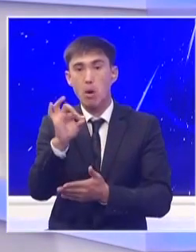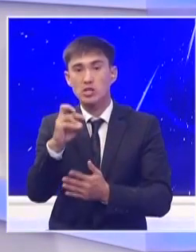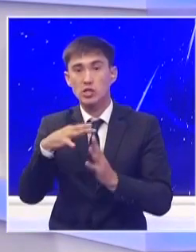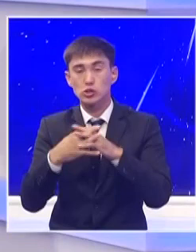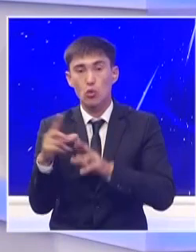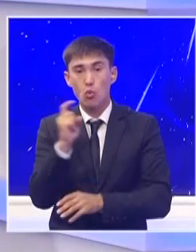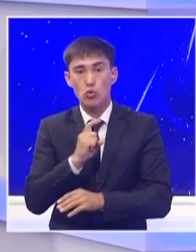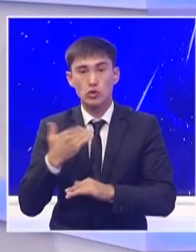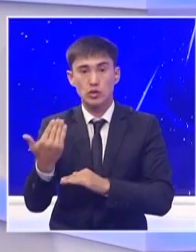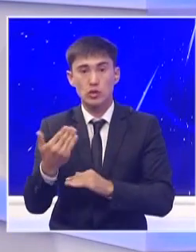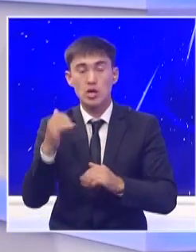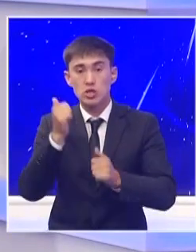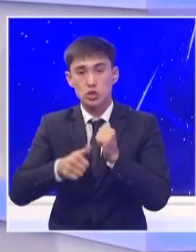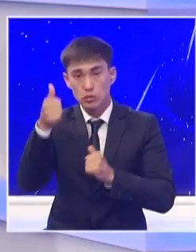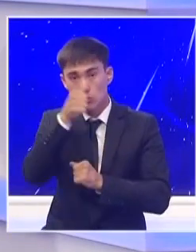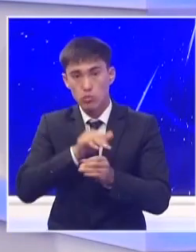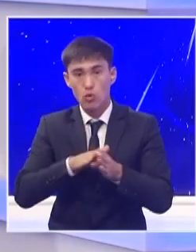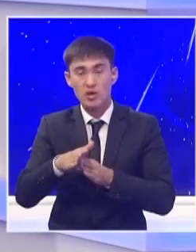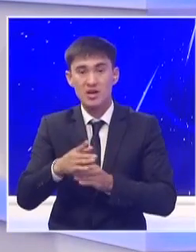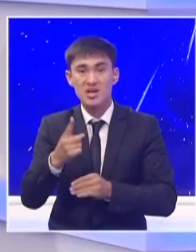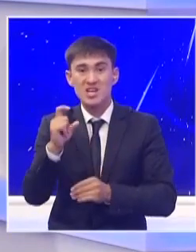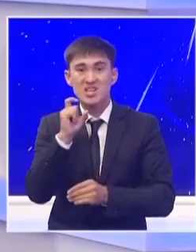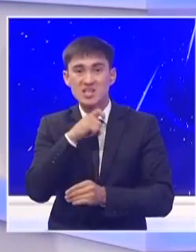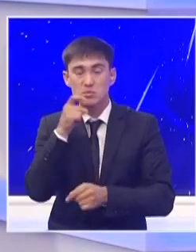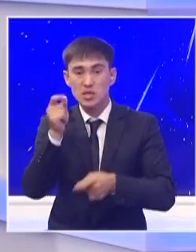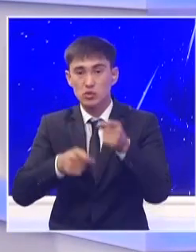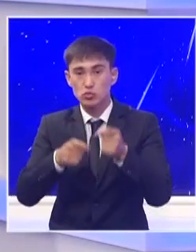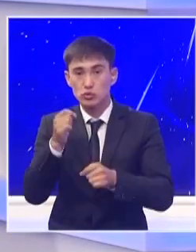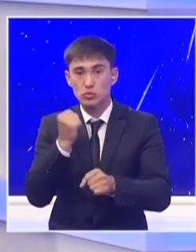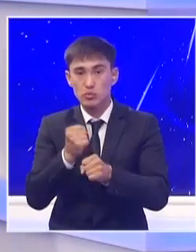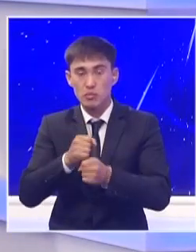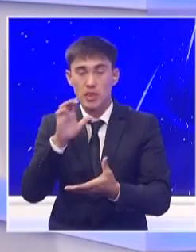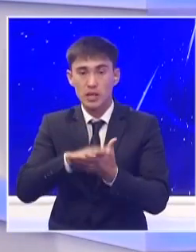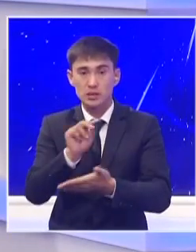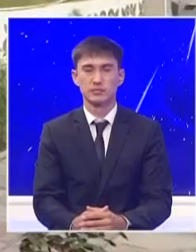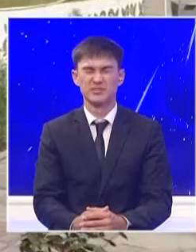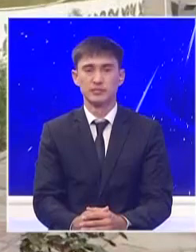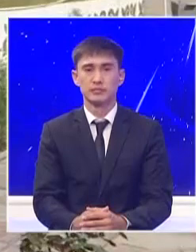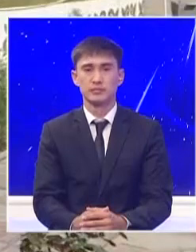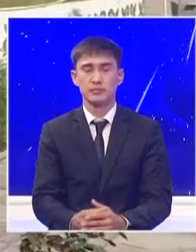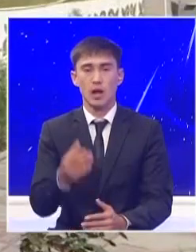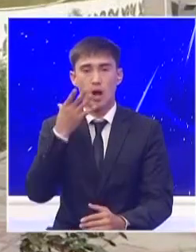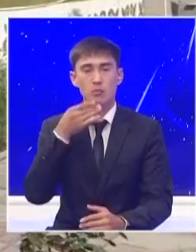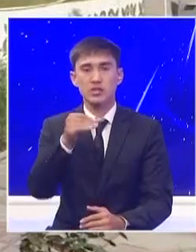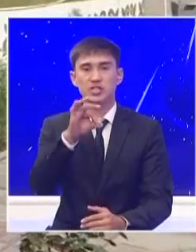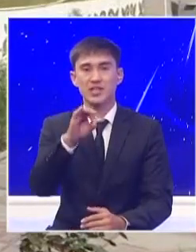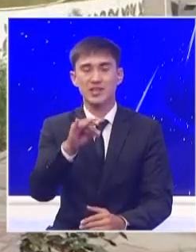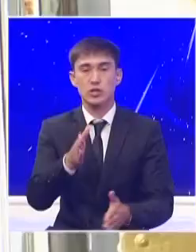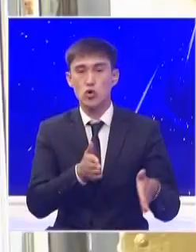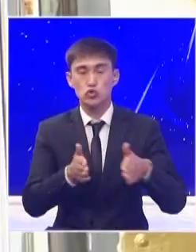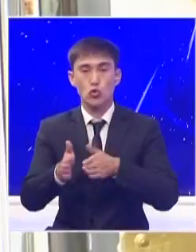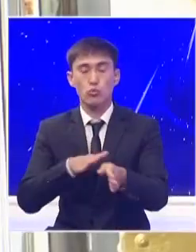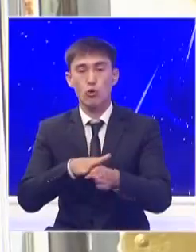қожалығы. Жыл бойы үзіліссіз жұмыс істейтін қымызхана жұмысымен тілшіміз танысып қайтты. Алматы Жетіген тас жолының